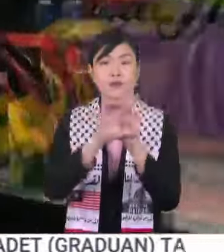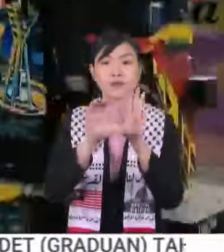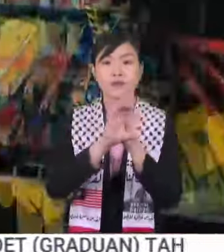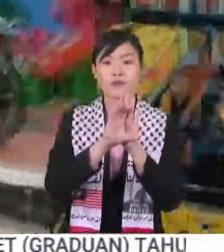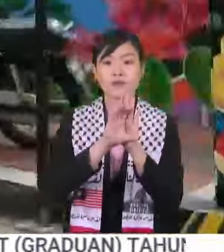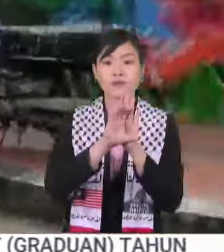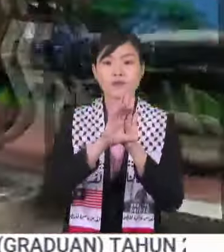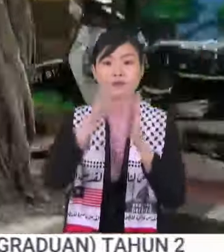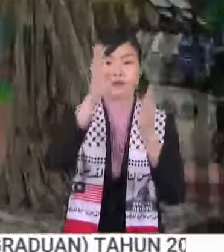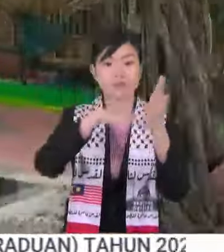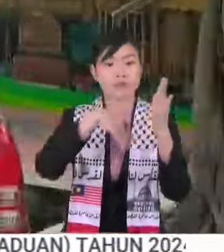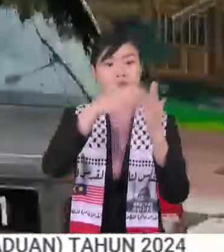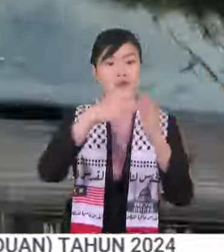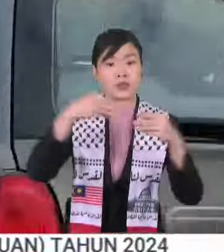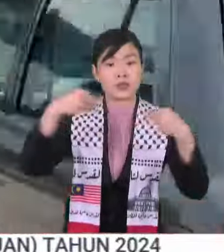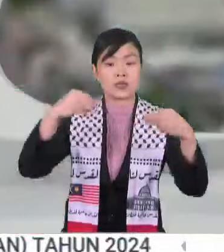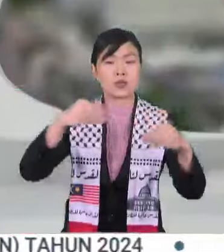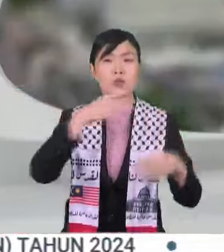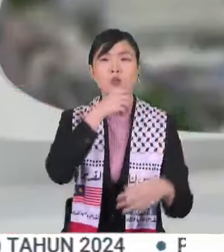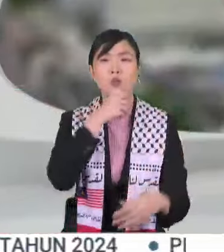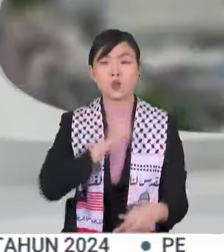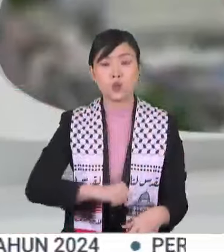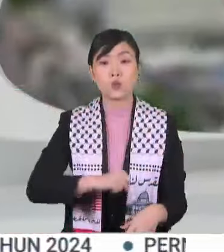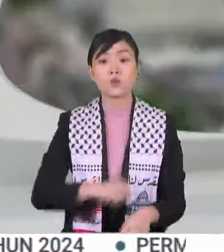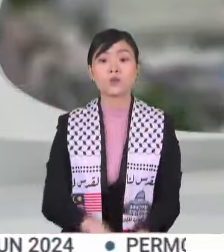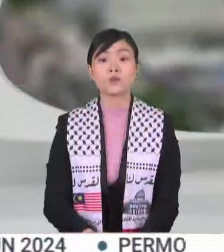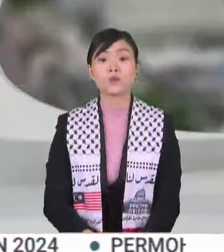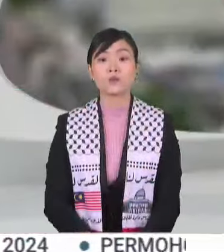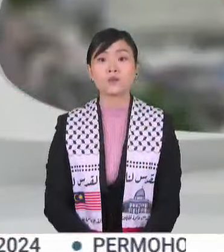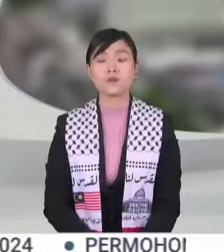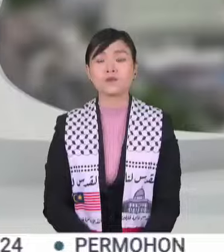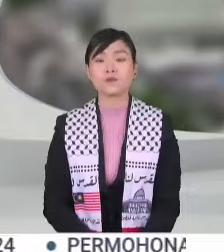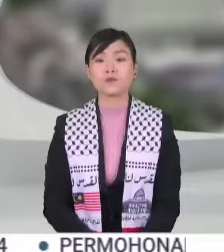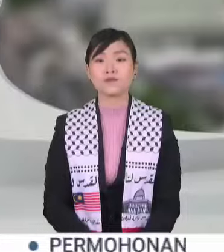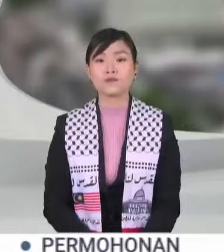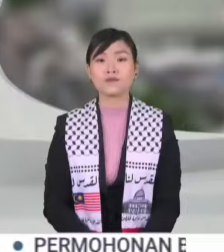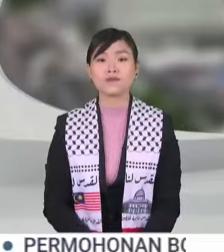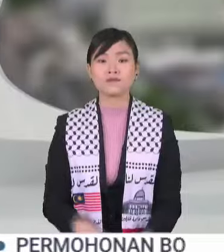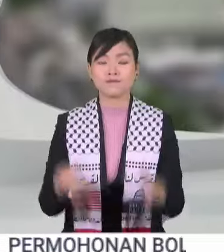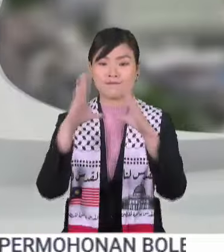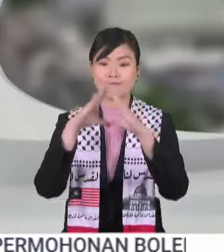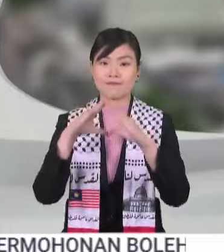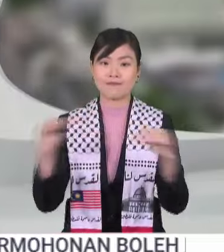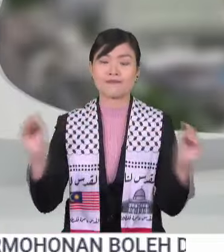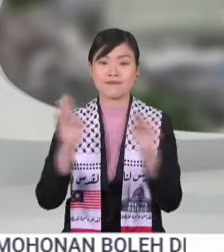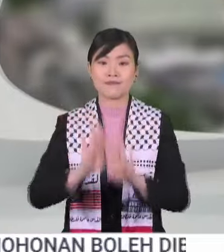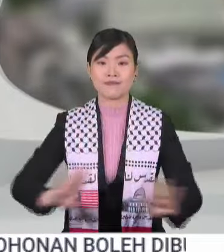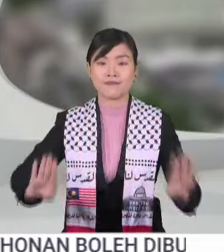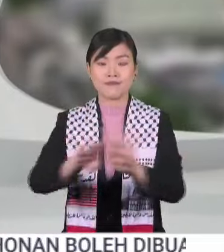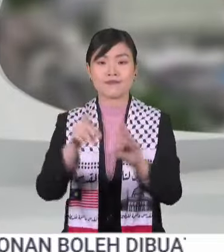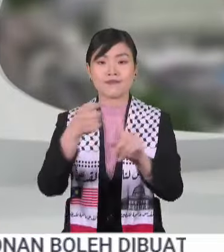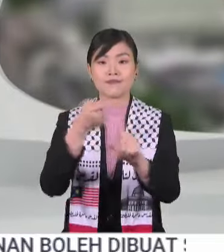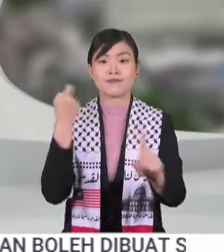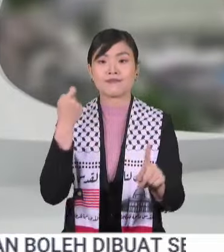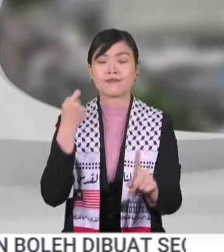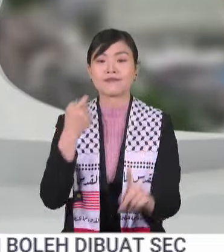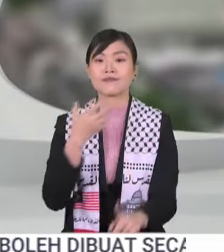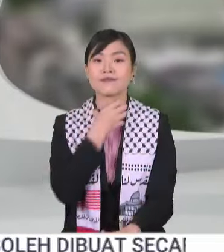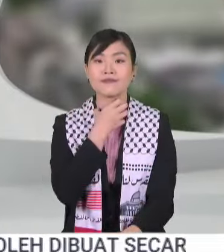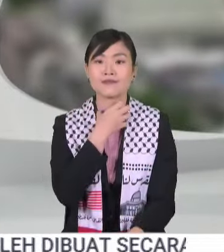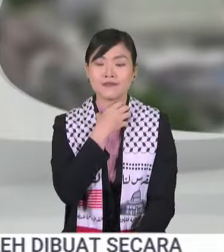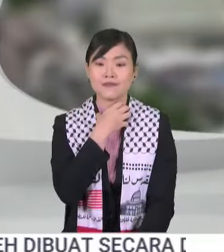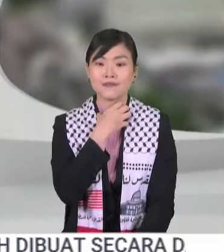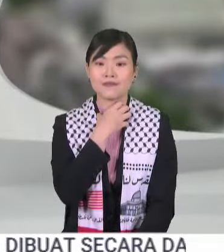di bangunan kedai lama laporan itu tadi mengakhiri bahan berita dari negeri Japang